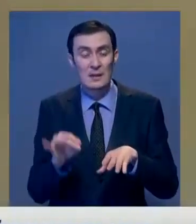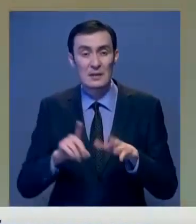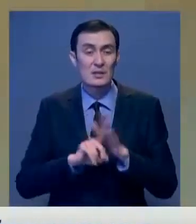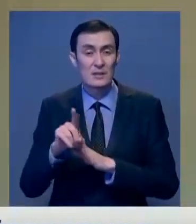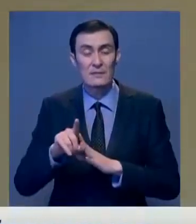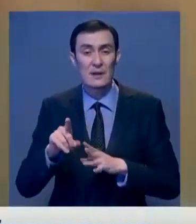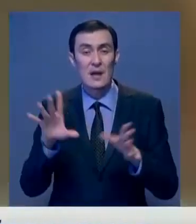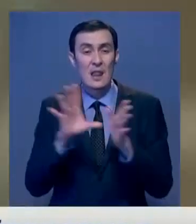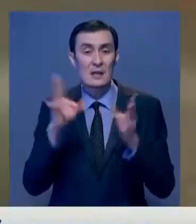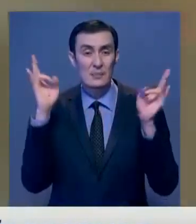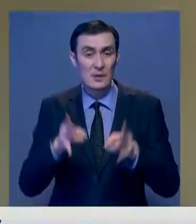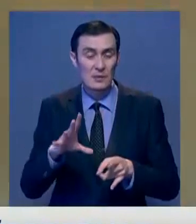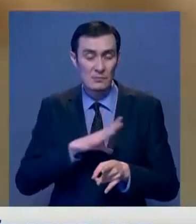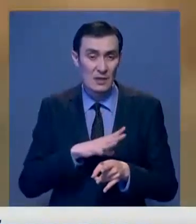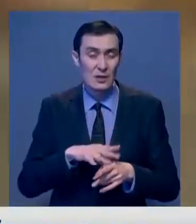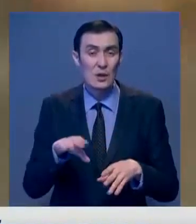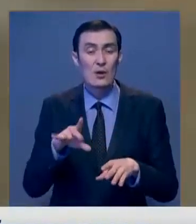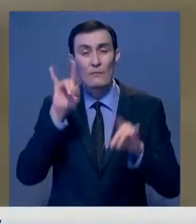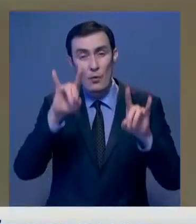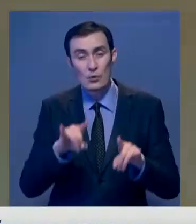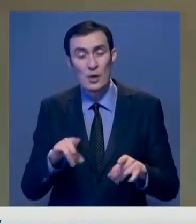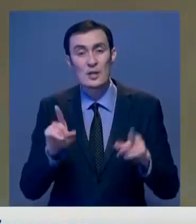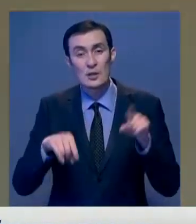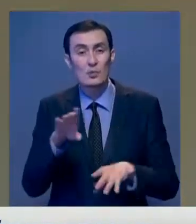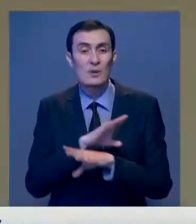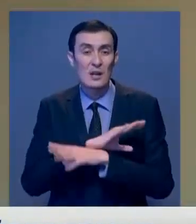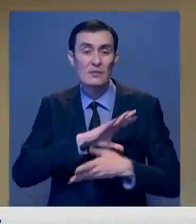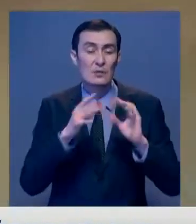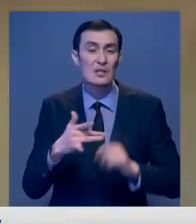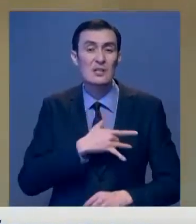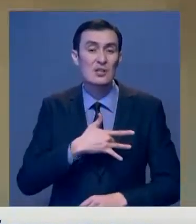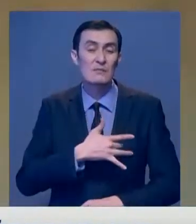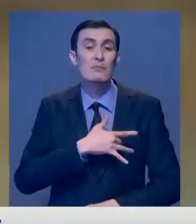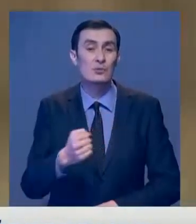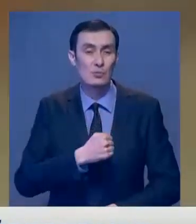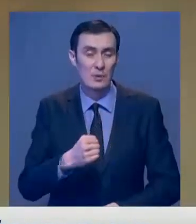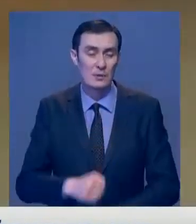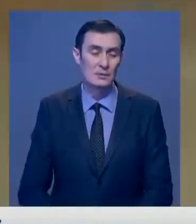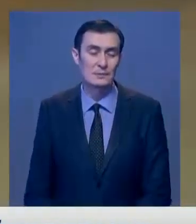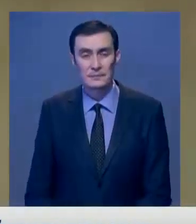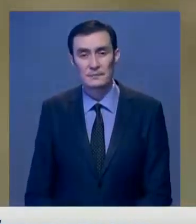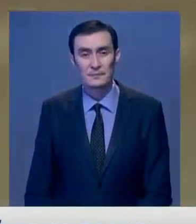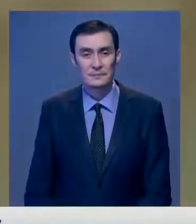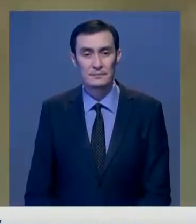и врезались в линии электропередач и окна. А некоторые умирали в результате сердечного приступа.